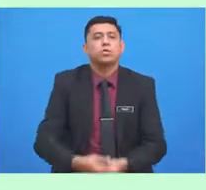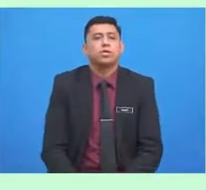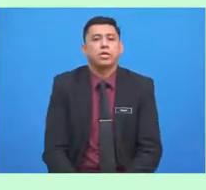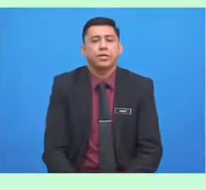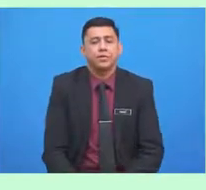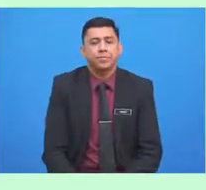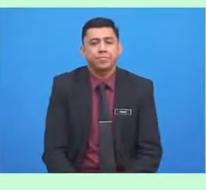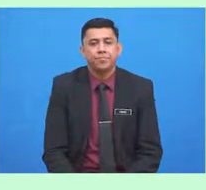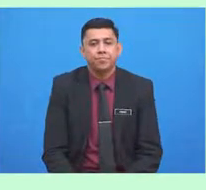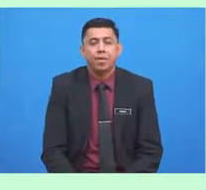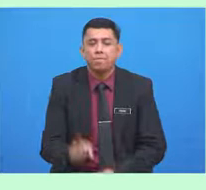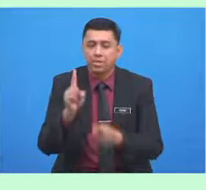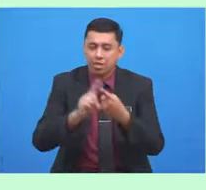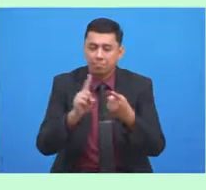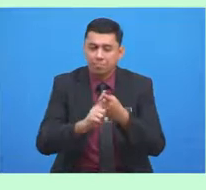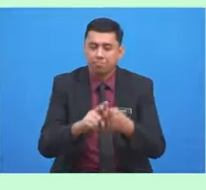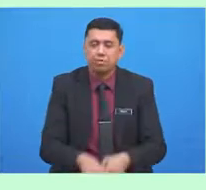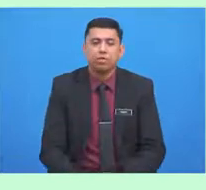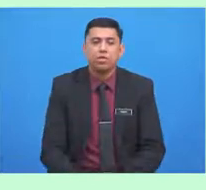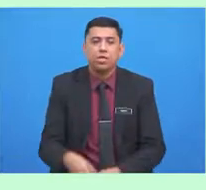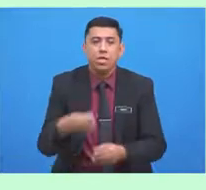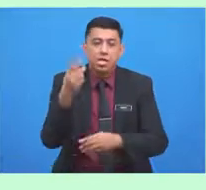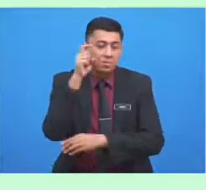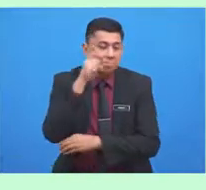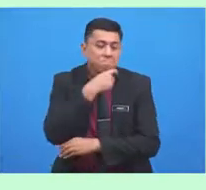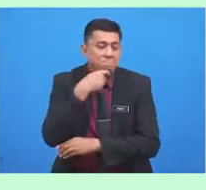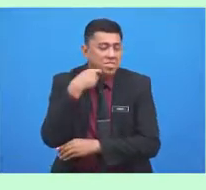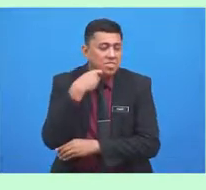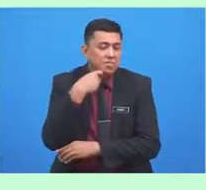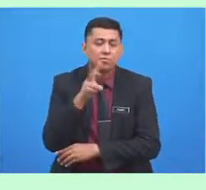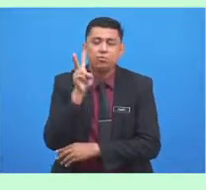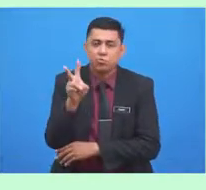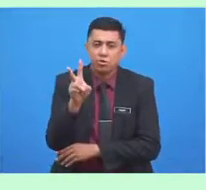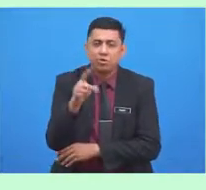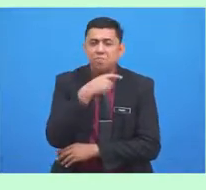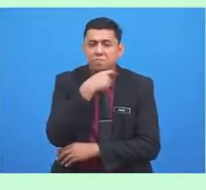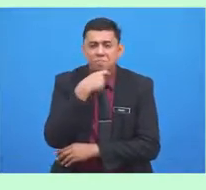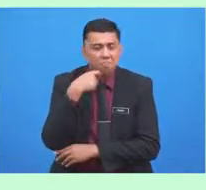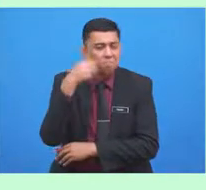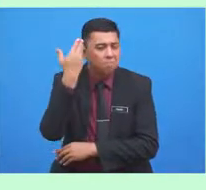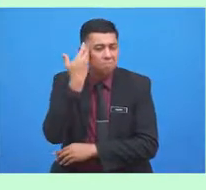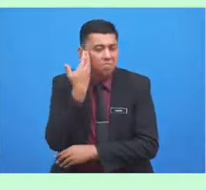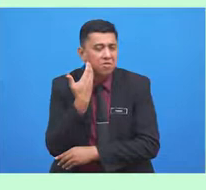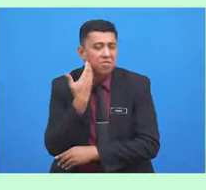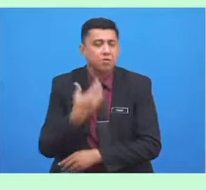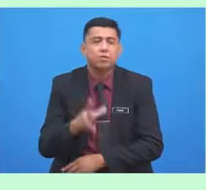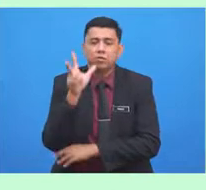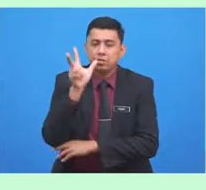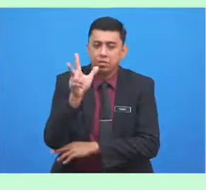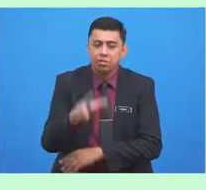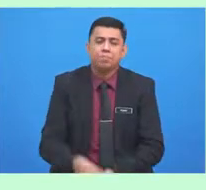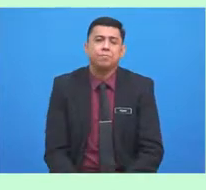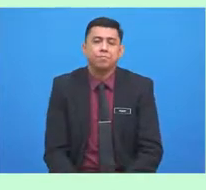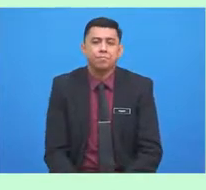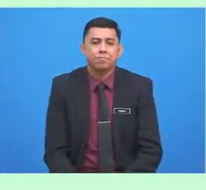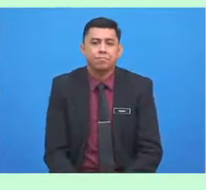hidrologi. Pertama, sejatan. Kedua, sejat peluhan. Ketiga,